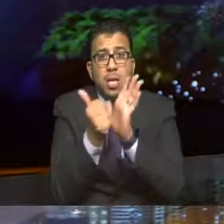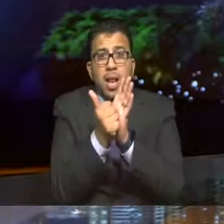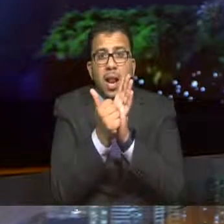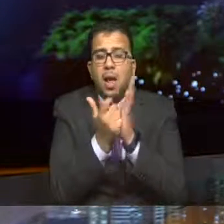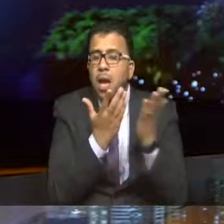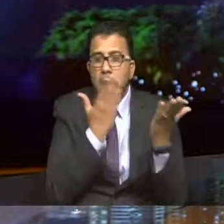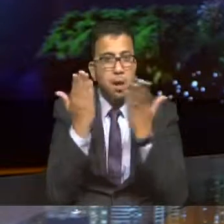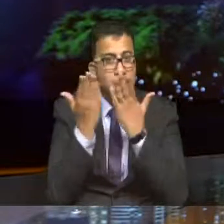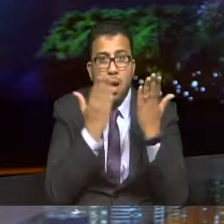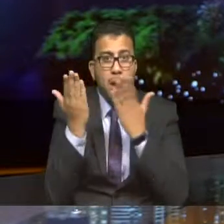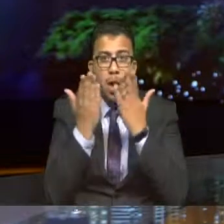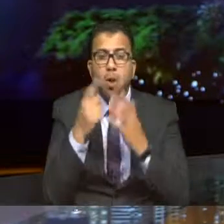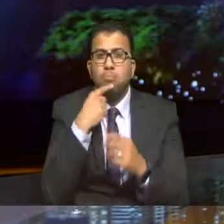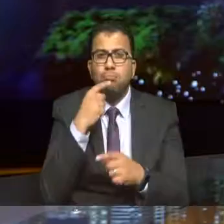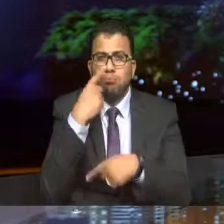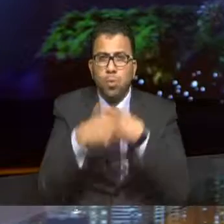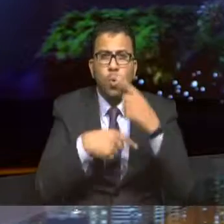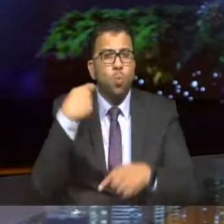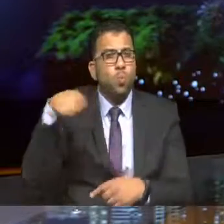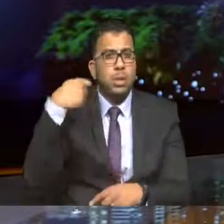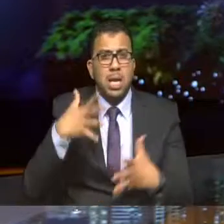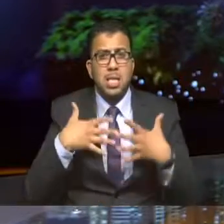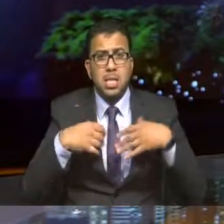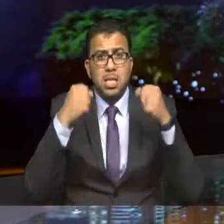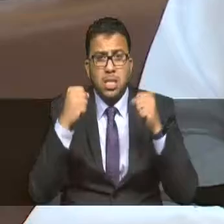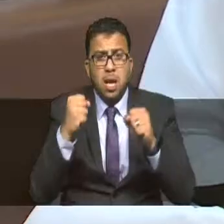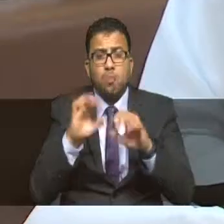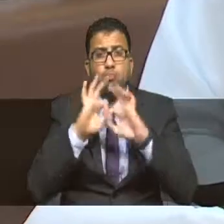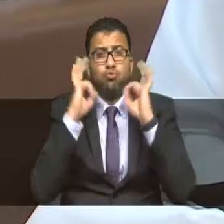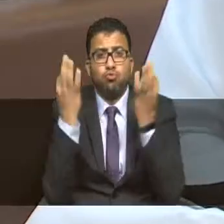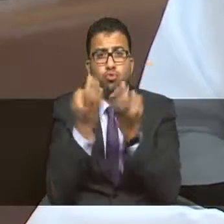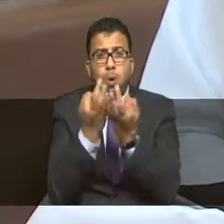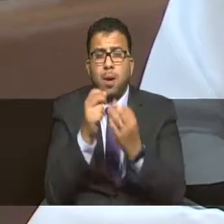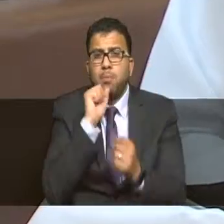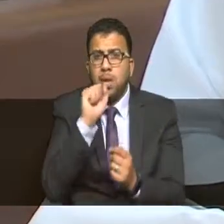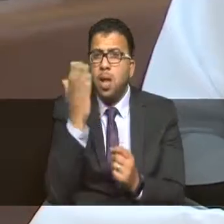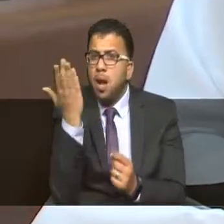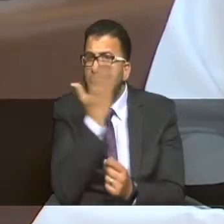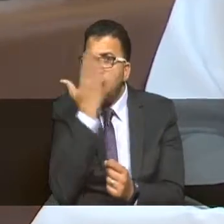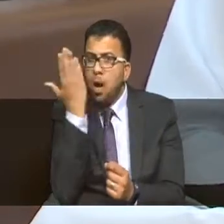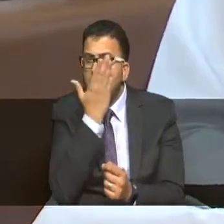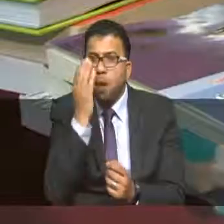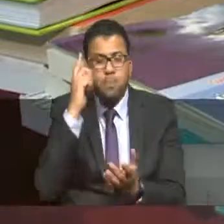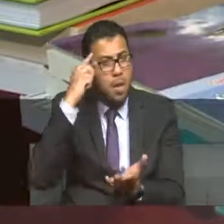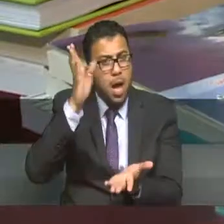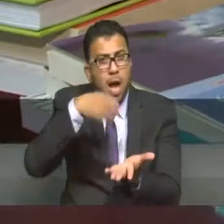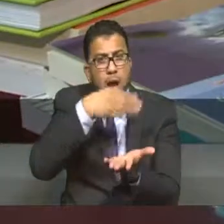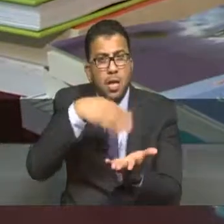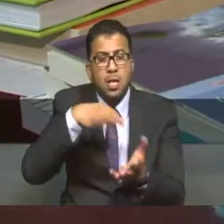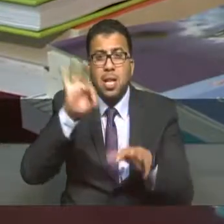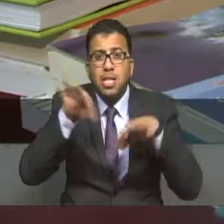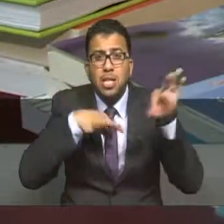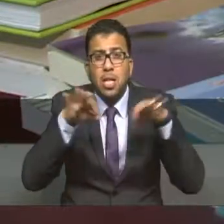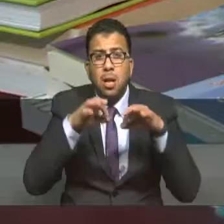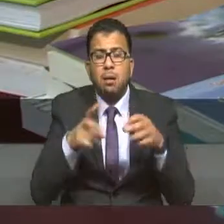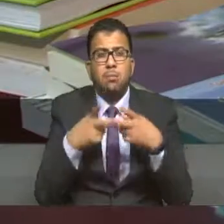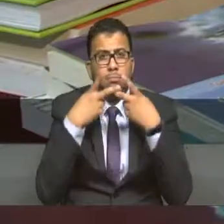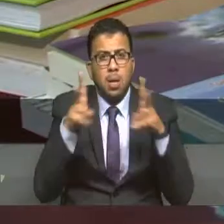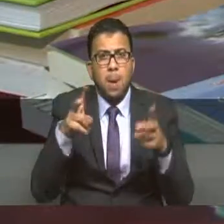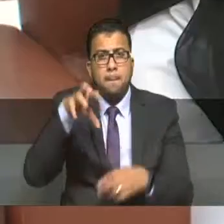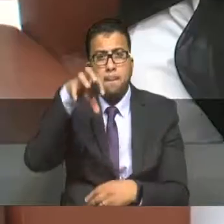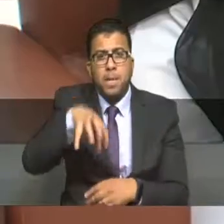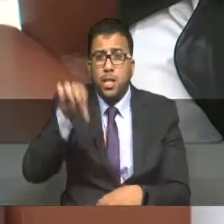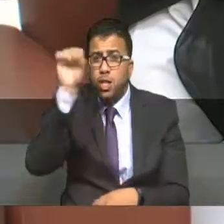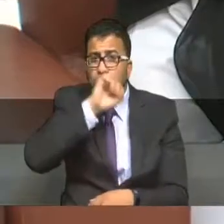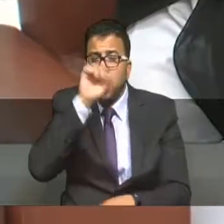عاما للقراءة، ومع سعي وزارة الصحة ووقاية المجتمع إلى تضمين القراءة ضمن خططها واستراتيجيتها.